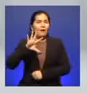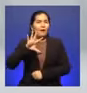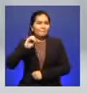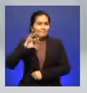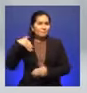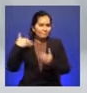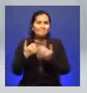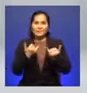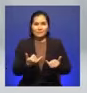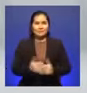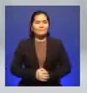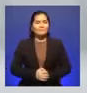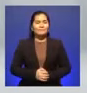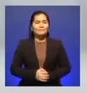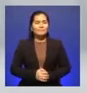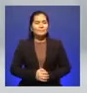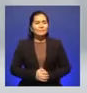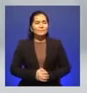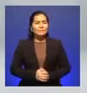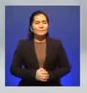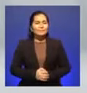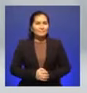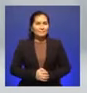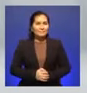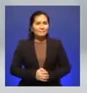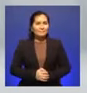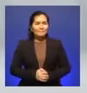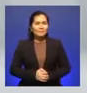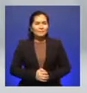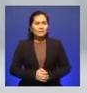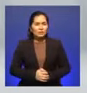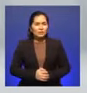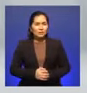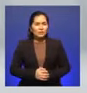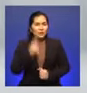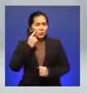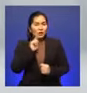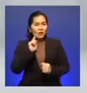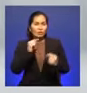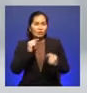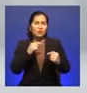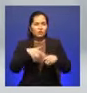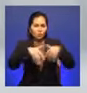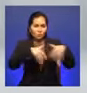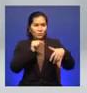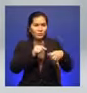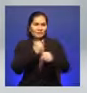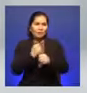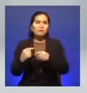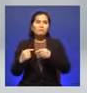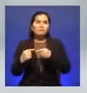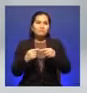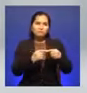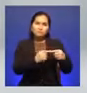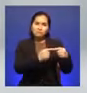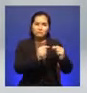2555ตอนนี้ท่านก็บอกว่าในภาพรวมเนี่ยคงขาดกันไม่ได้แล้วหมายความว่าในพื้นที่ตำบลแหวงเนี่ยก็คงจะเป็